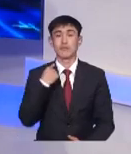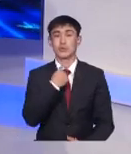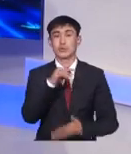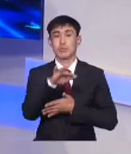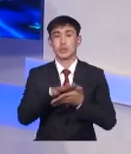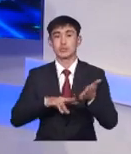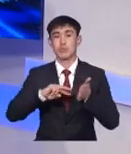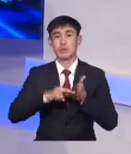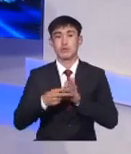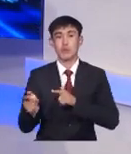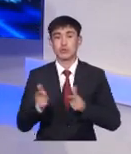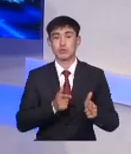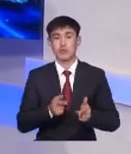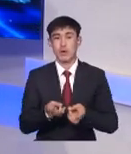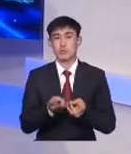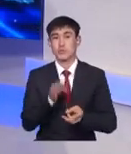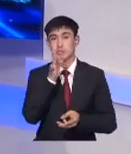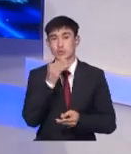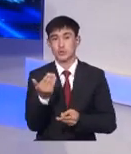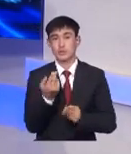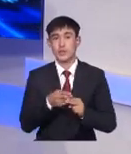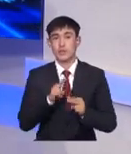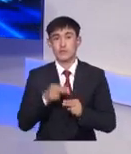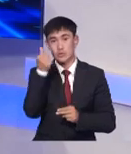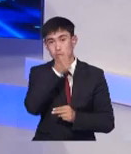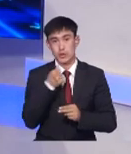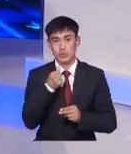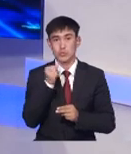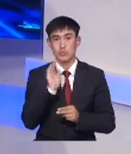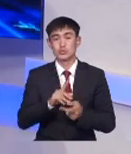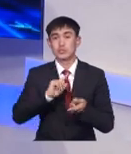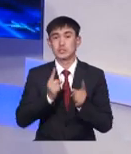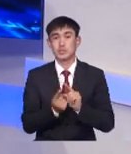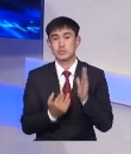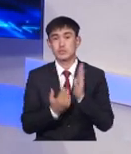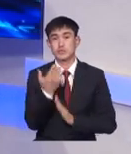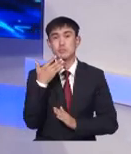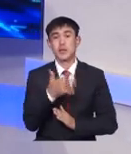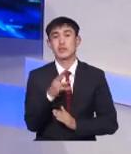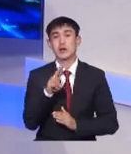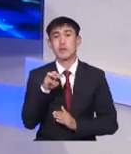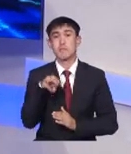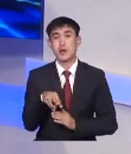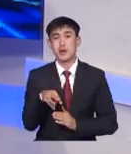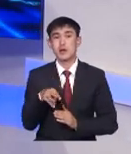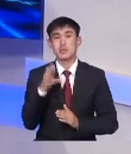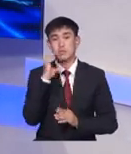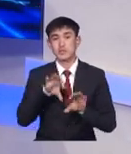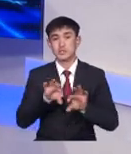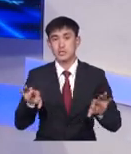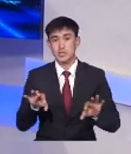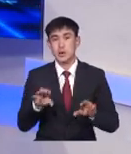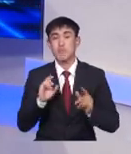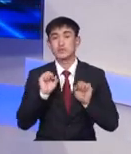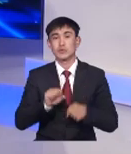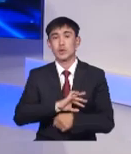Талдыкургане продолжается плановая подготовка к отопительному сезону. В этом году подлежат замене свыше 5 километров тепловых сетей,